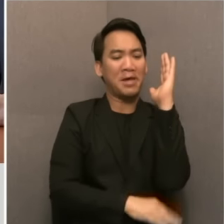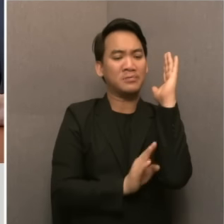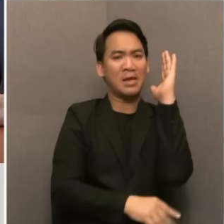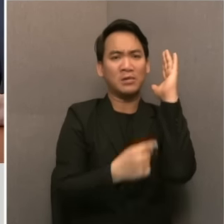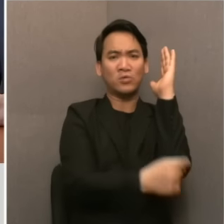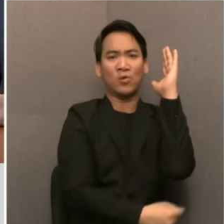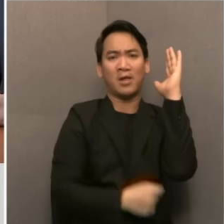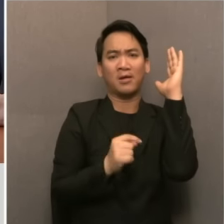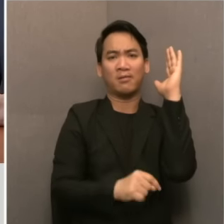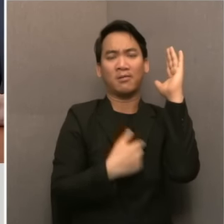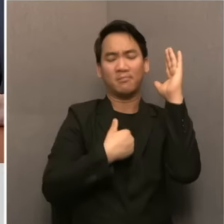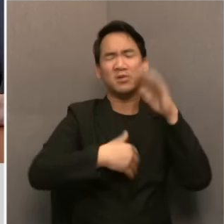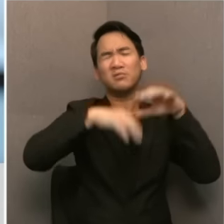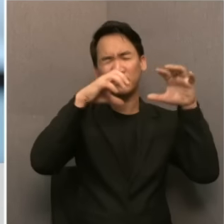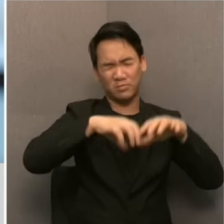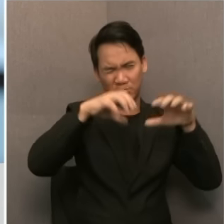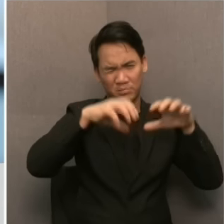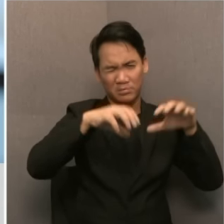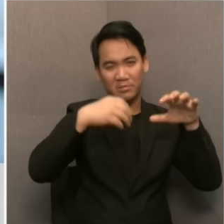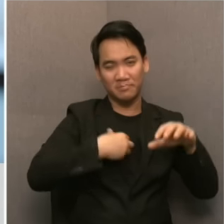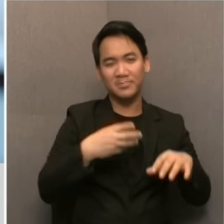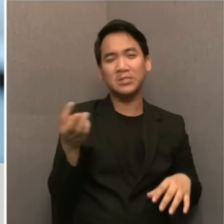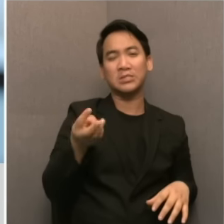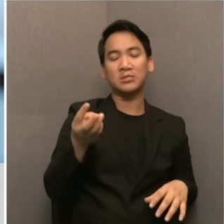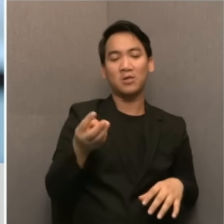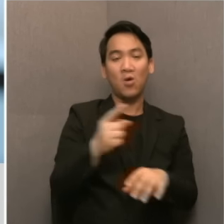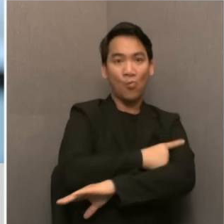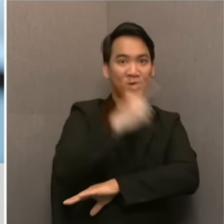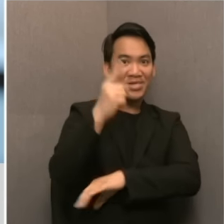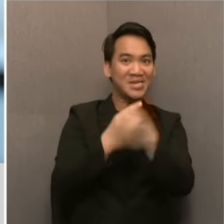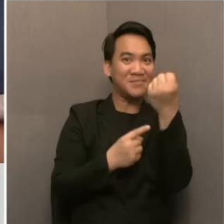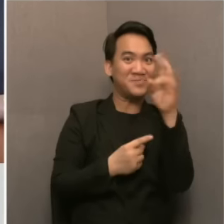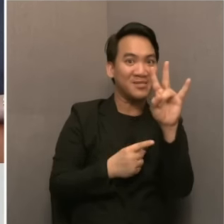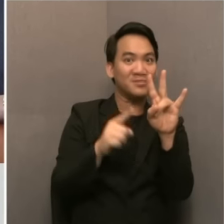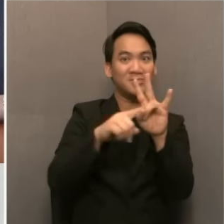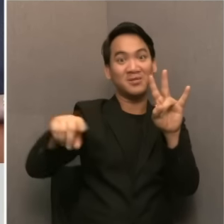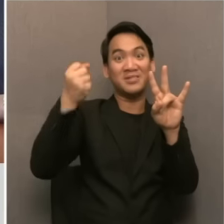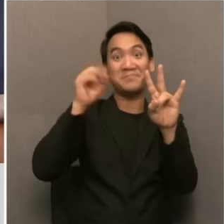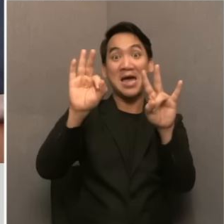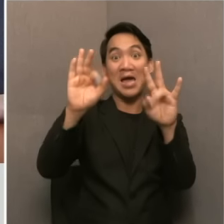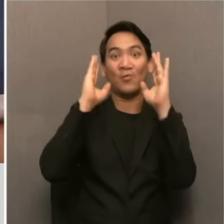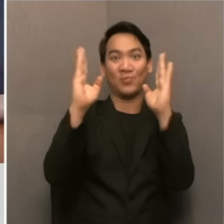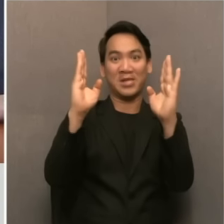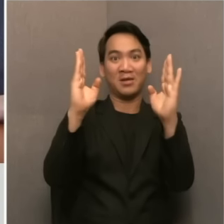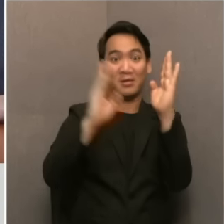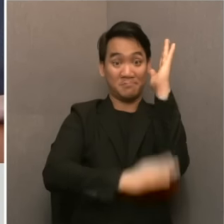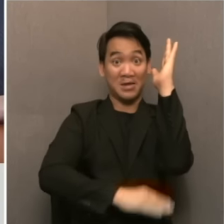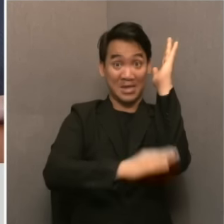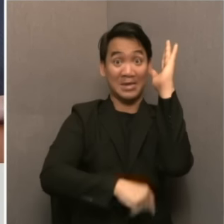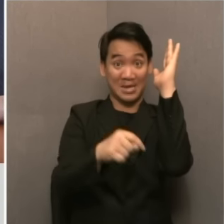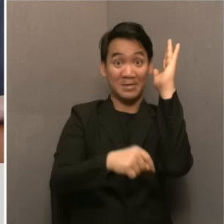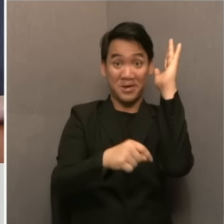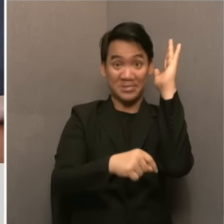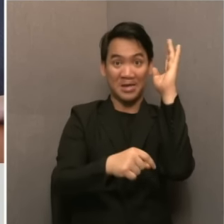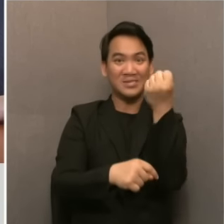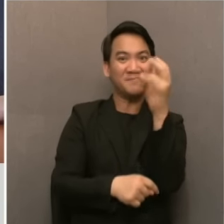ายังมีฝนที่ตกหนักน้อยอยู่17ถึง19นี่นะครับเป็นช่วงที่เราจะต้องภาคใต้เนี่ย เป็น อะ